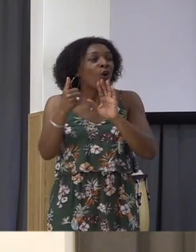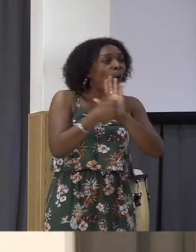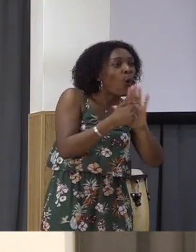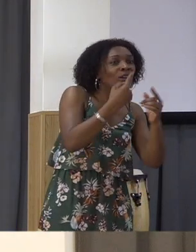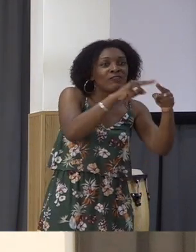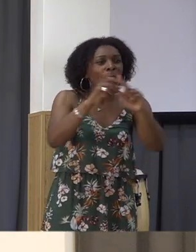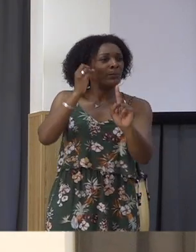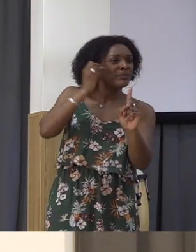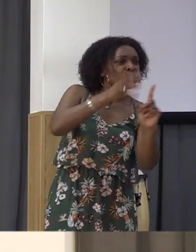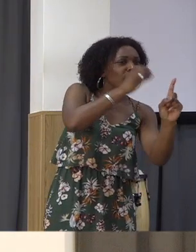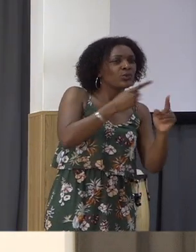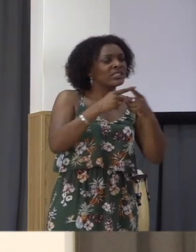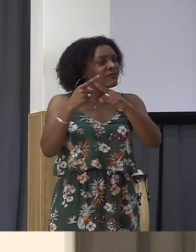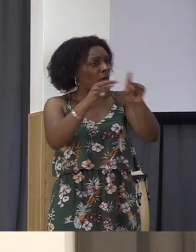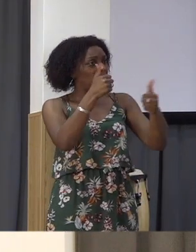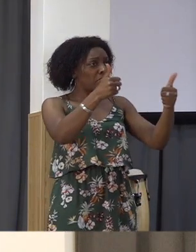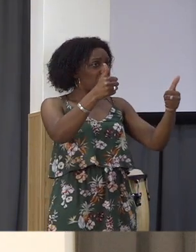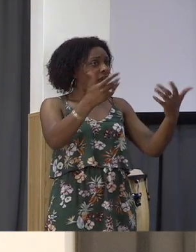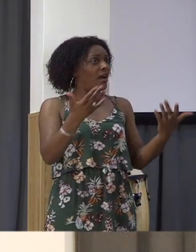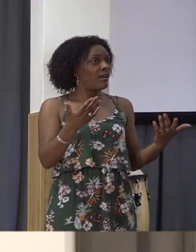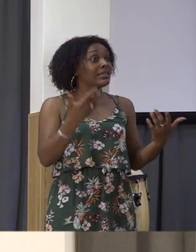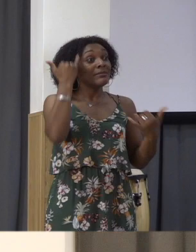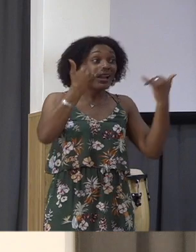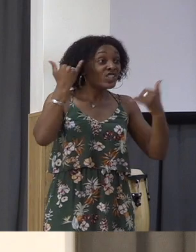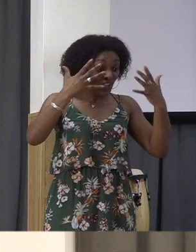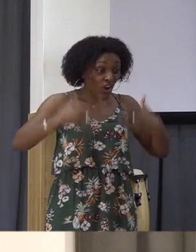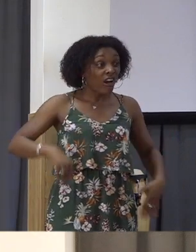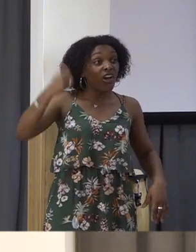Tout le corps n'est pas lui, heureusement.